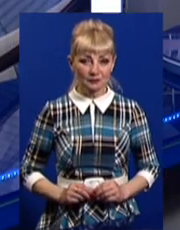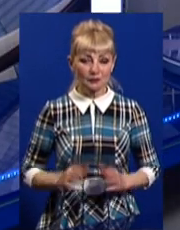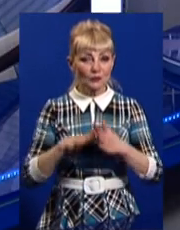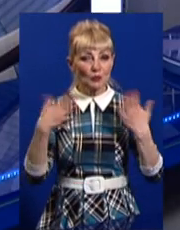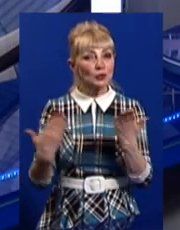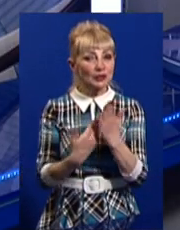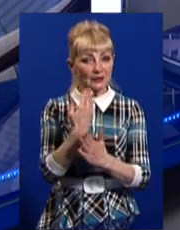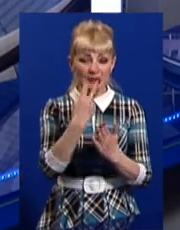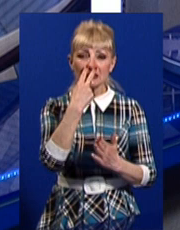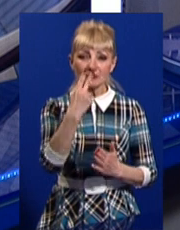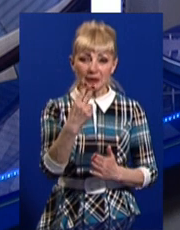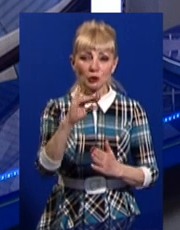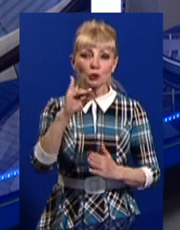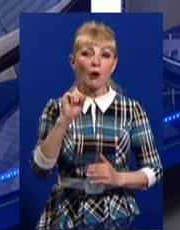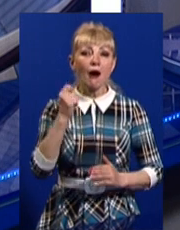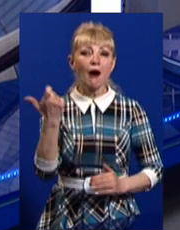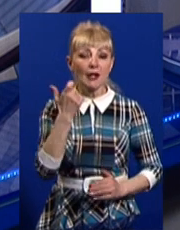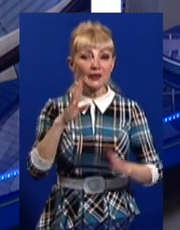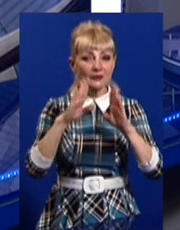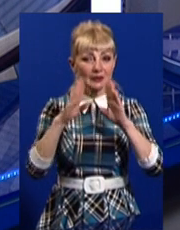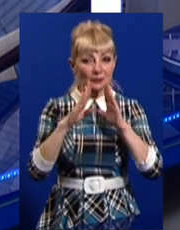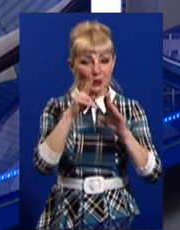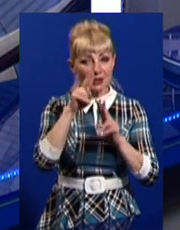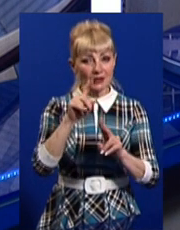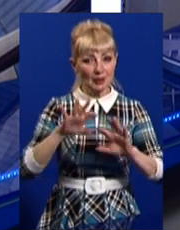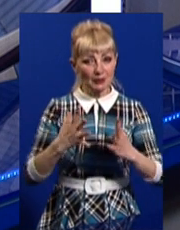Більше новин шукайте на сторінці ЮАХарків у Фейсбук. Слідкуйте